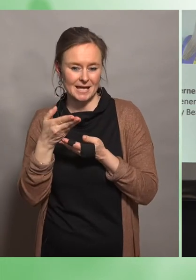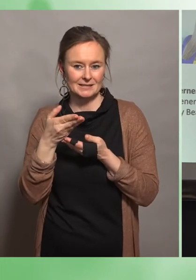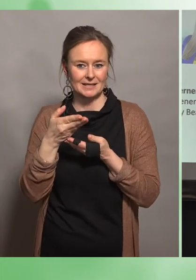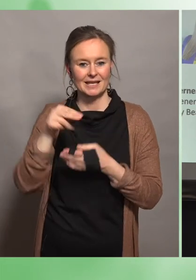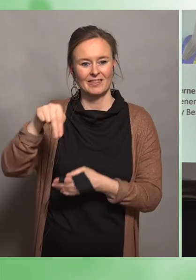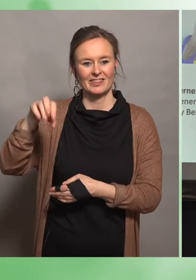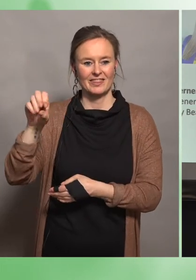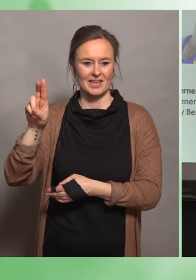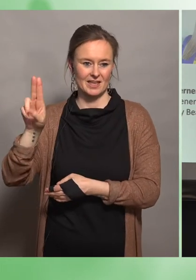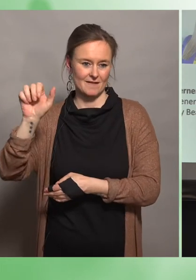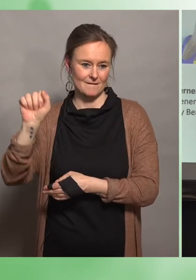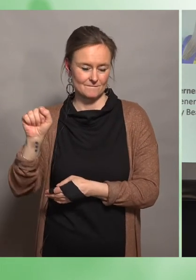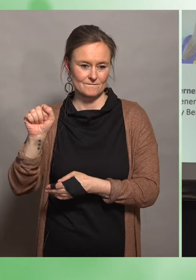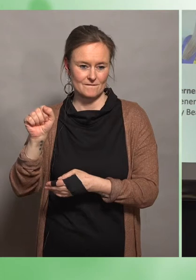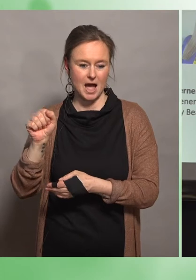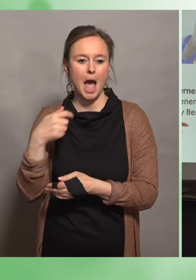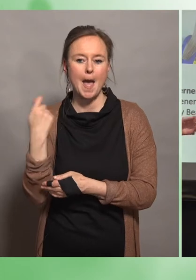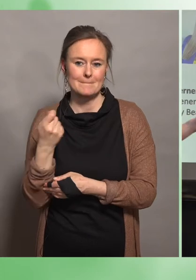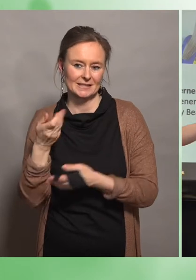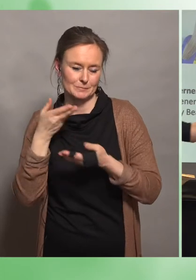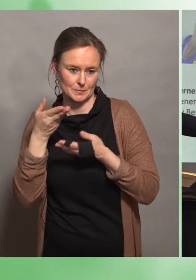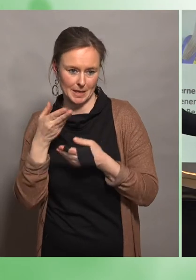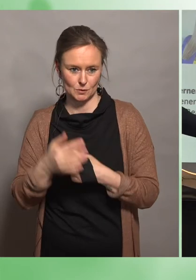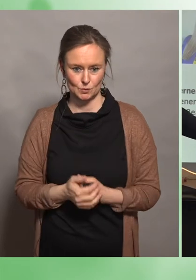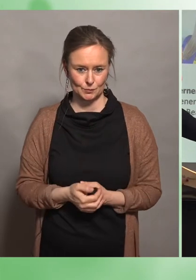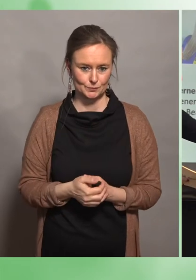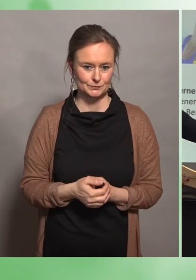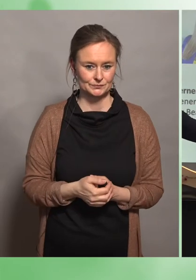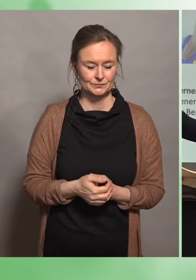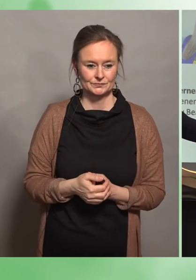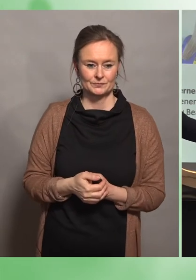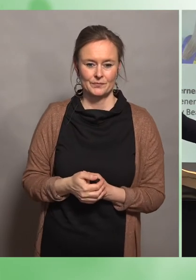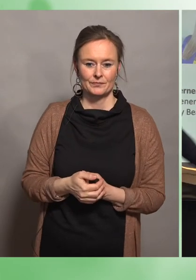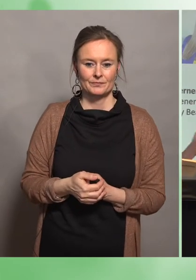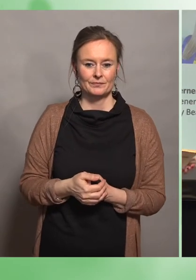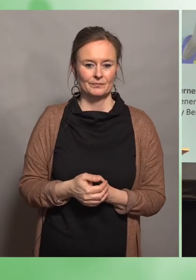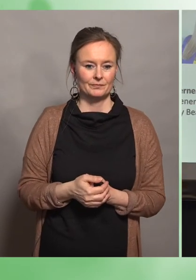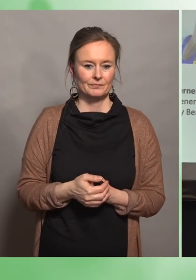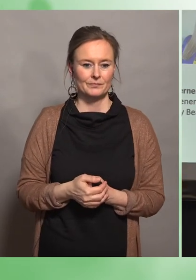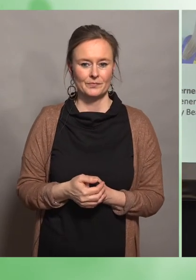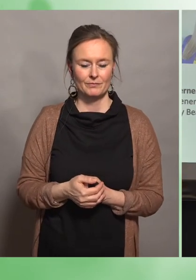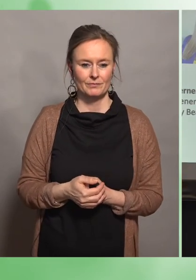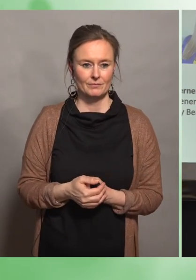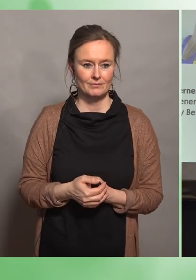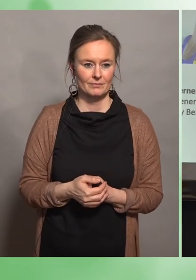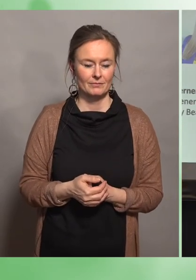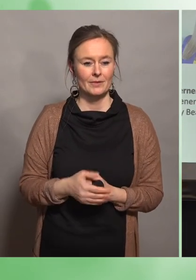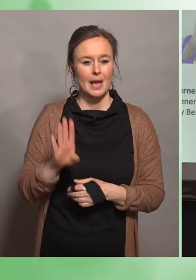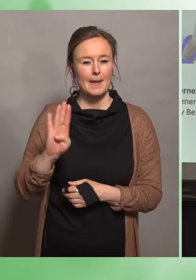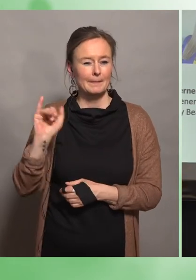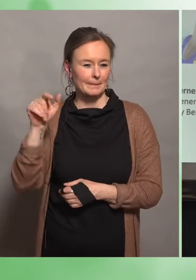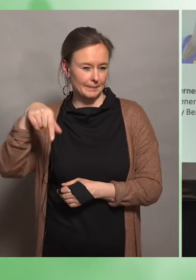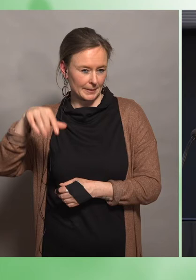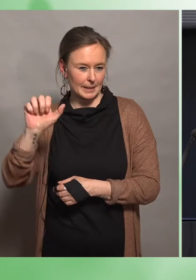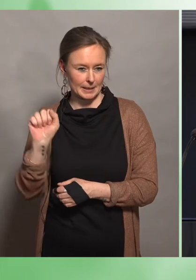da sind. Schönen Nachmittag. Genau, ich würde Sie dann fürs Gespräch bitten, näher hinzugehen, dass auch alle das gut hören können. Bipa beschäftigt sich